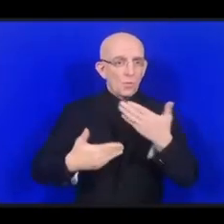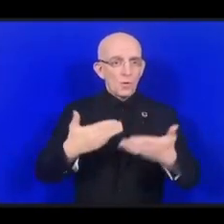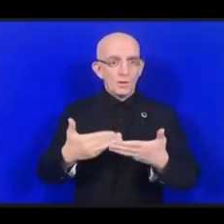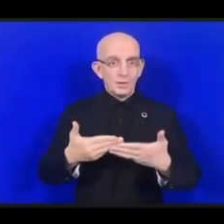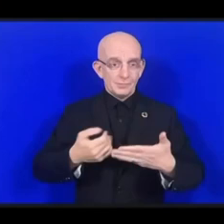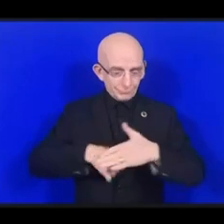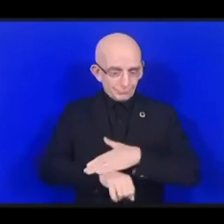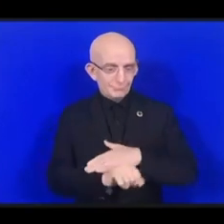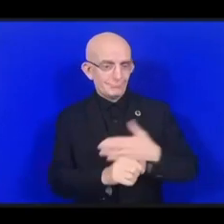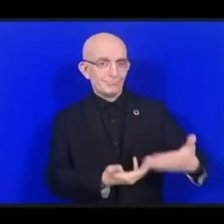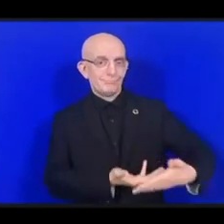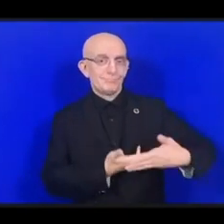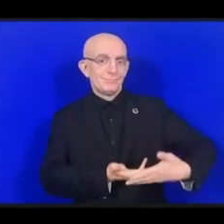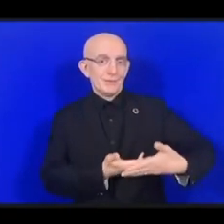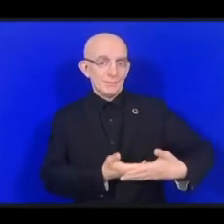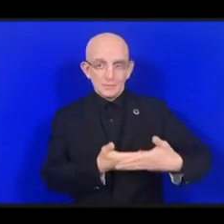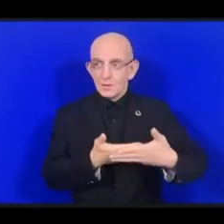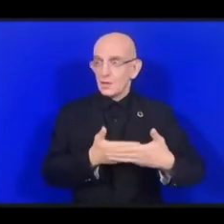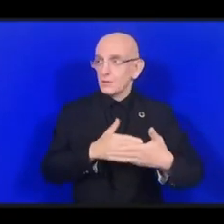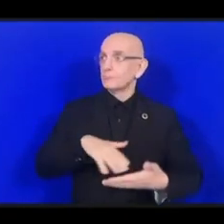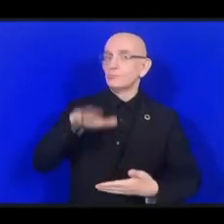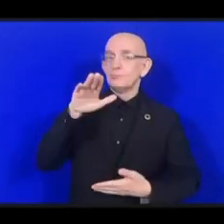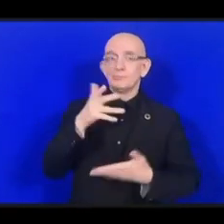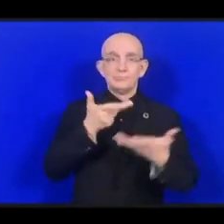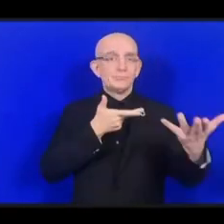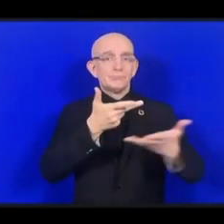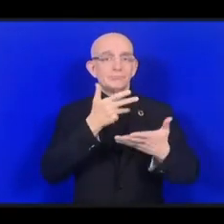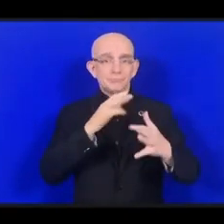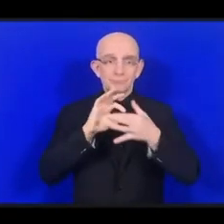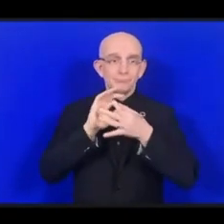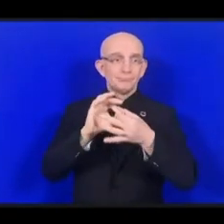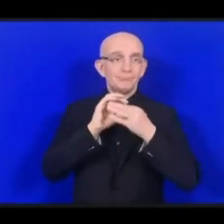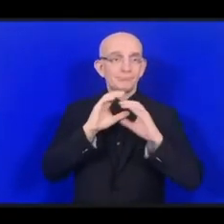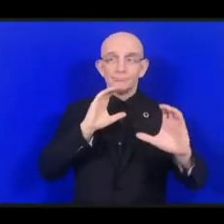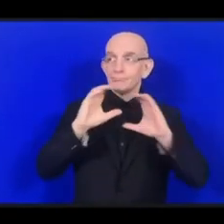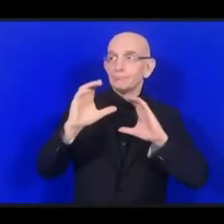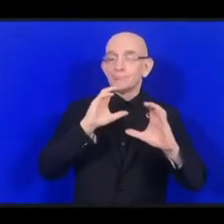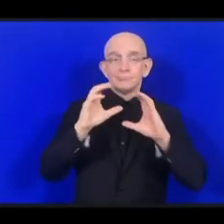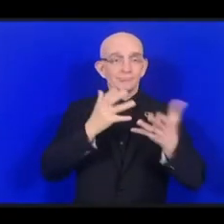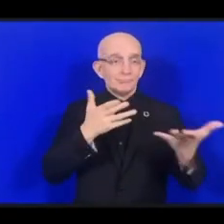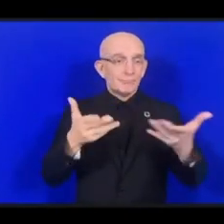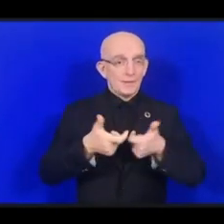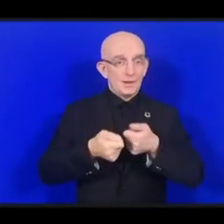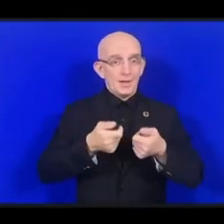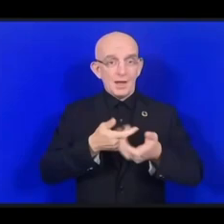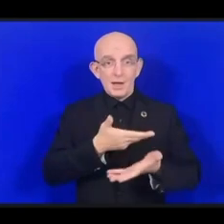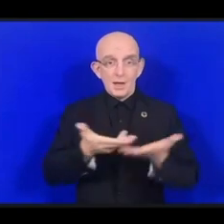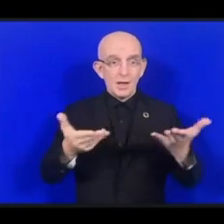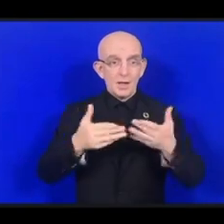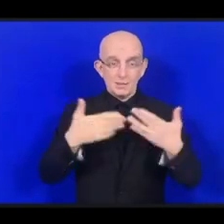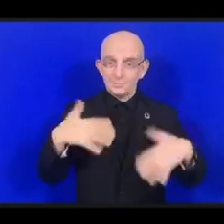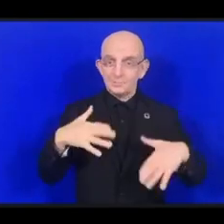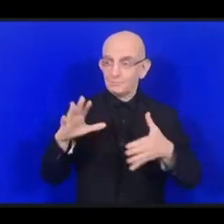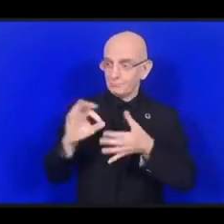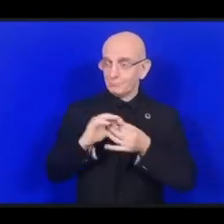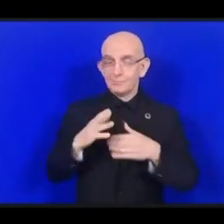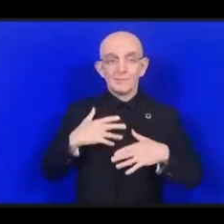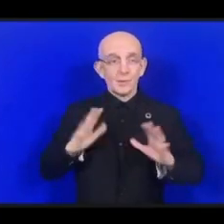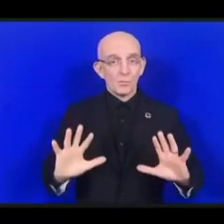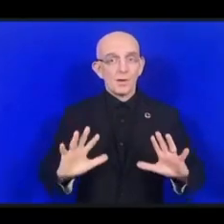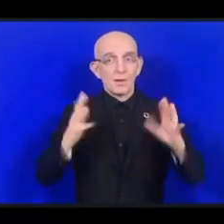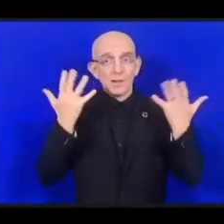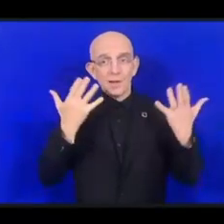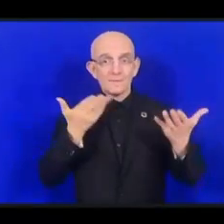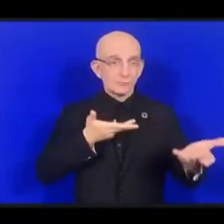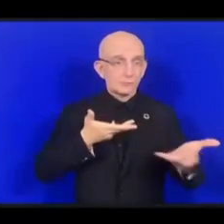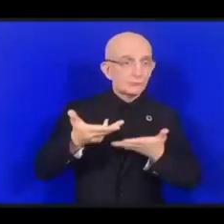البكاء في مهده وكذلك عن طريق استخدام الانترنت يمثل التواصل عبر الانترنت جز ههما من كافه اوجه